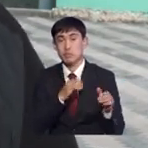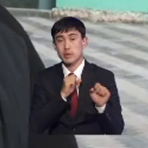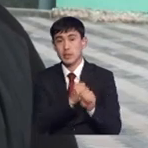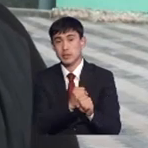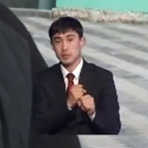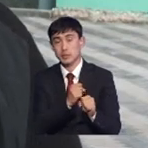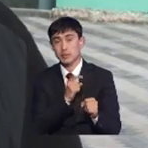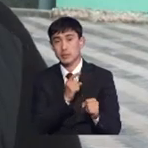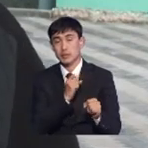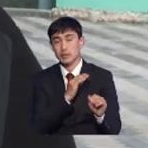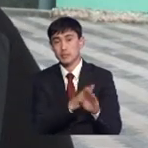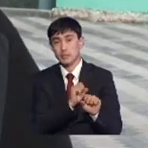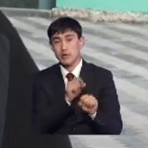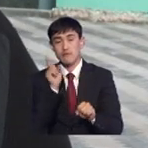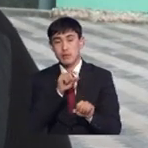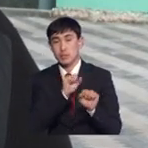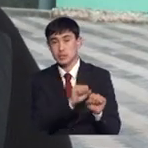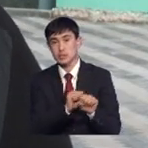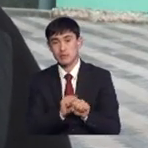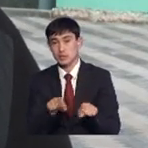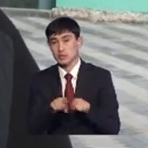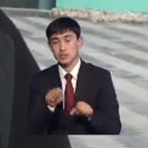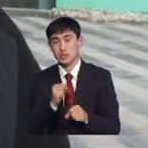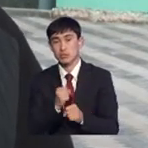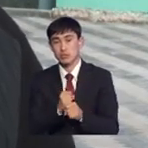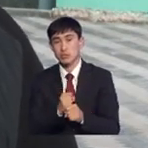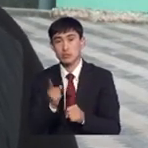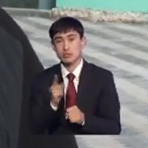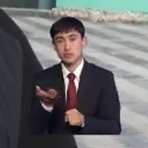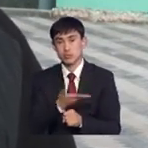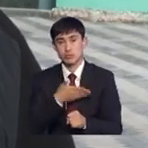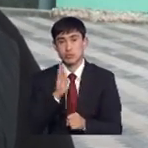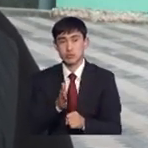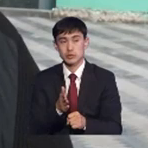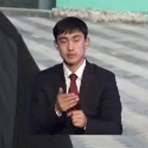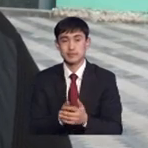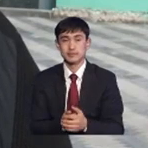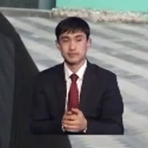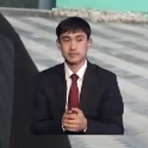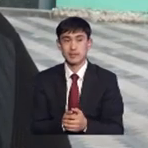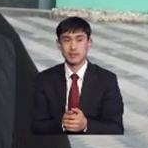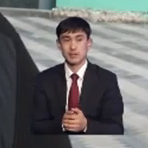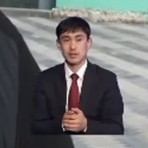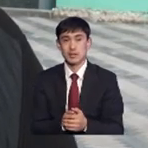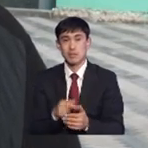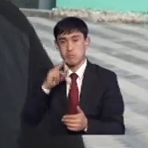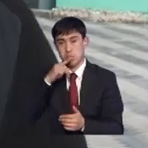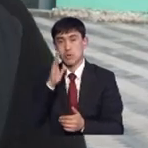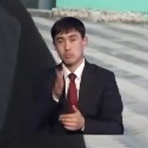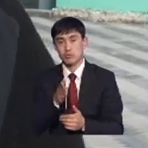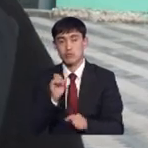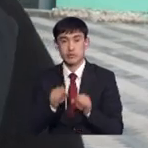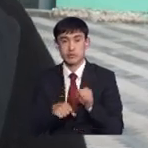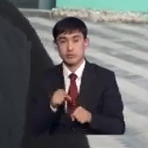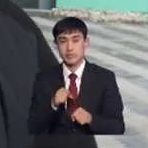согласились. Здесь точно так же мы остановили эти работы, потому что, ну, это будет заведомо брак.